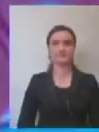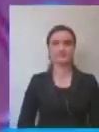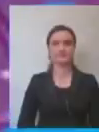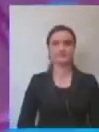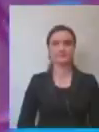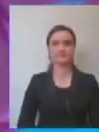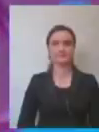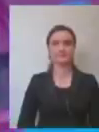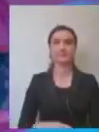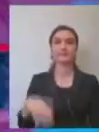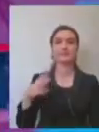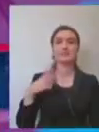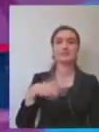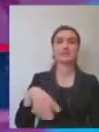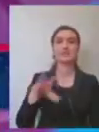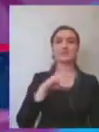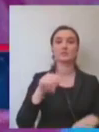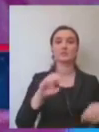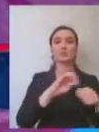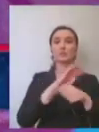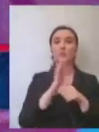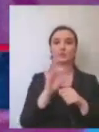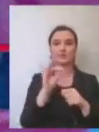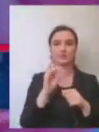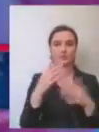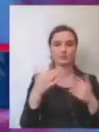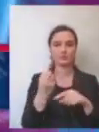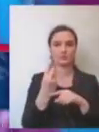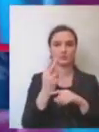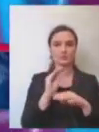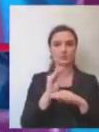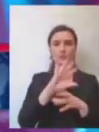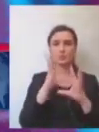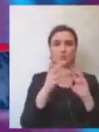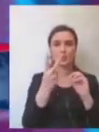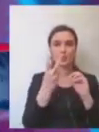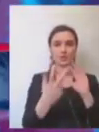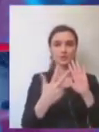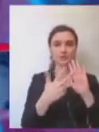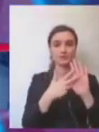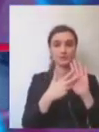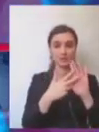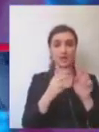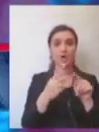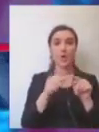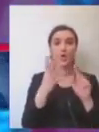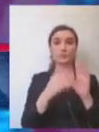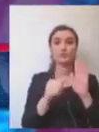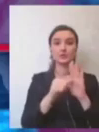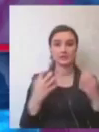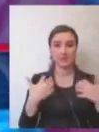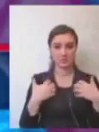საქართველოში კორონავირუსით ინფიცირებულთა რაოდენობა 12-ით გაიზარდა და 208 შეადგინა, მათ შორის 46-ი გამოჯანმრთელებული და